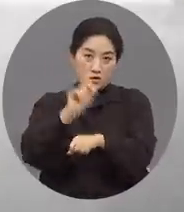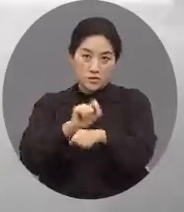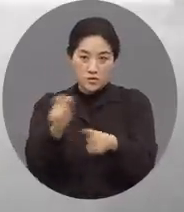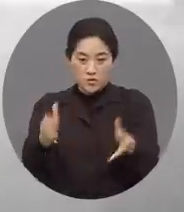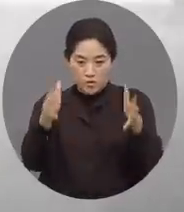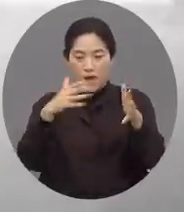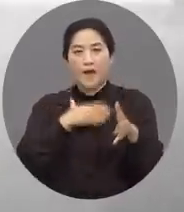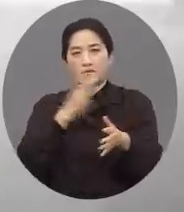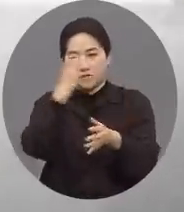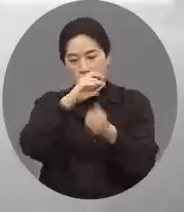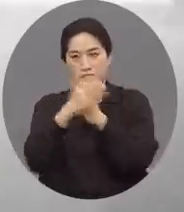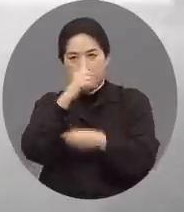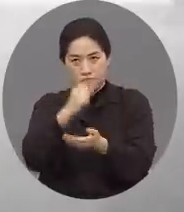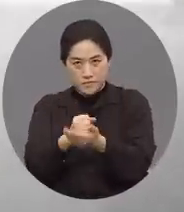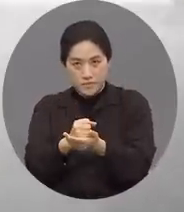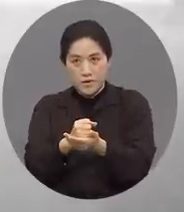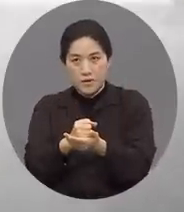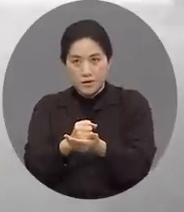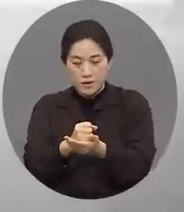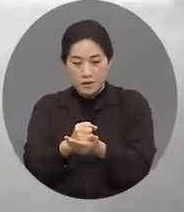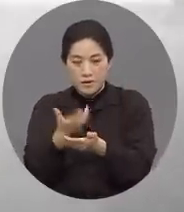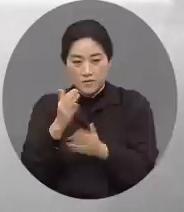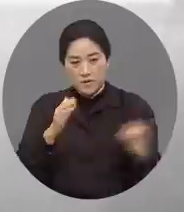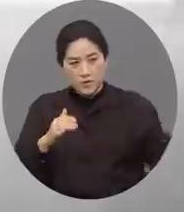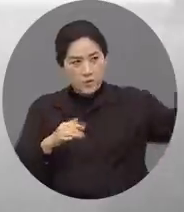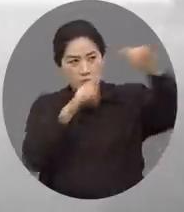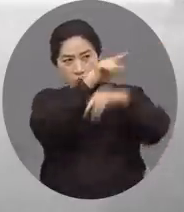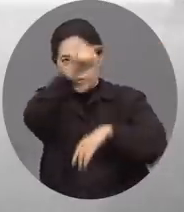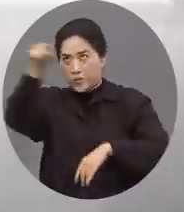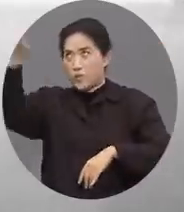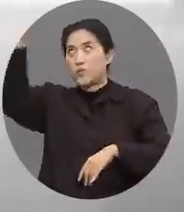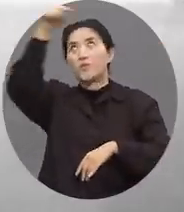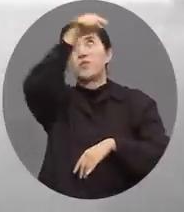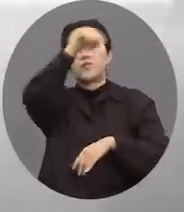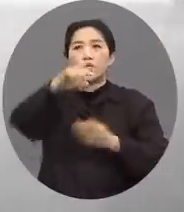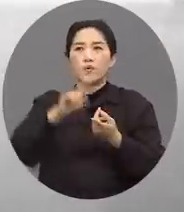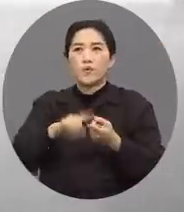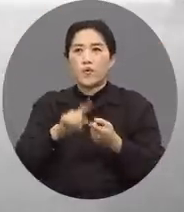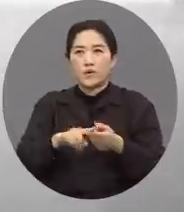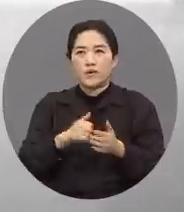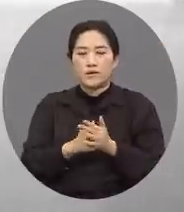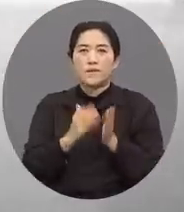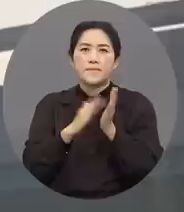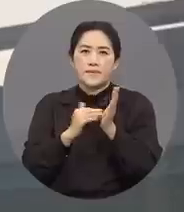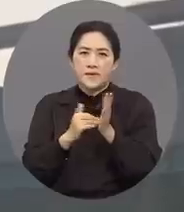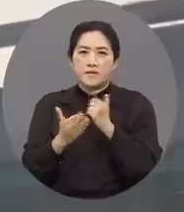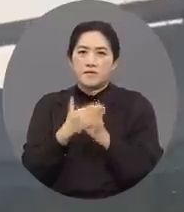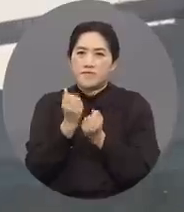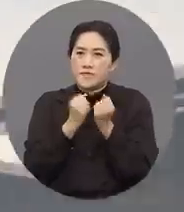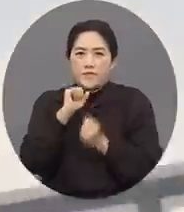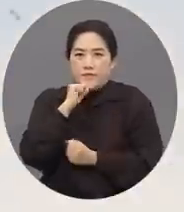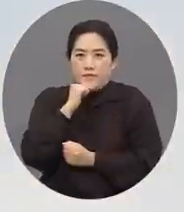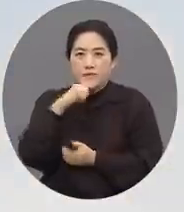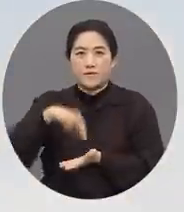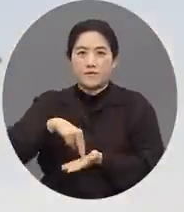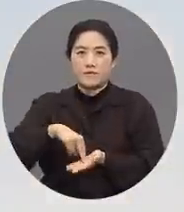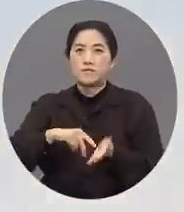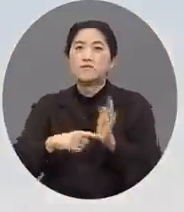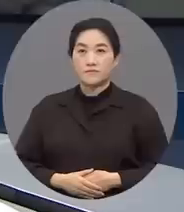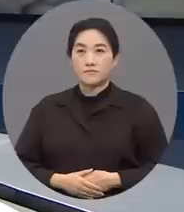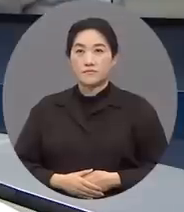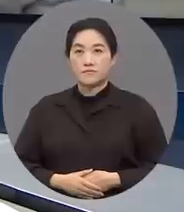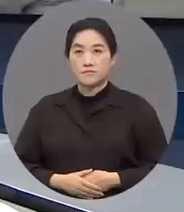이상이 없다면서도 구체적인 무인기의 항적에 대해 보안상 설명이 어렵다고만 설명했습니다. MBC 뉴스